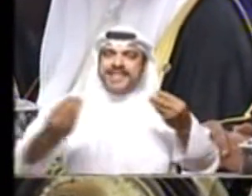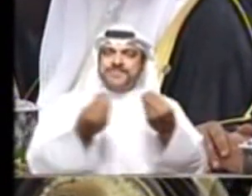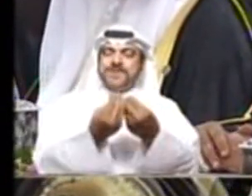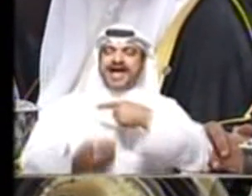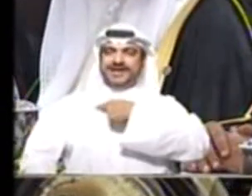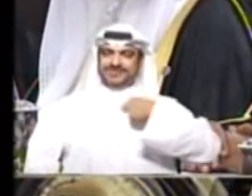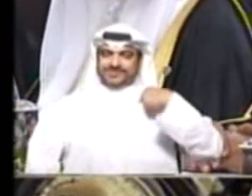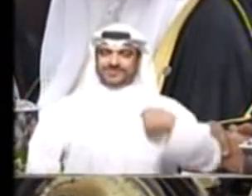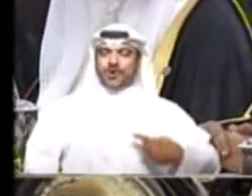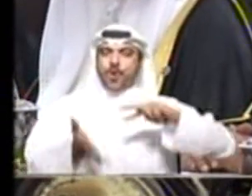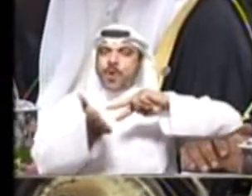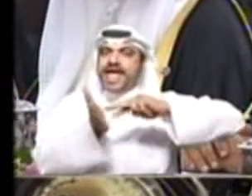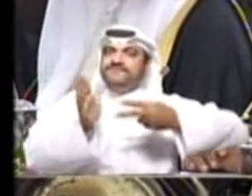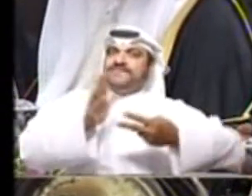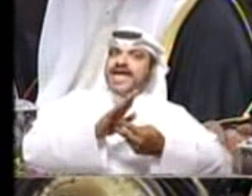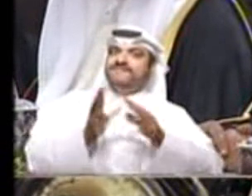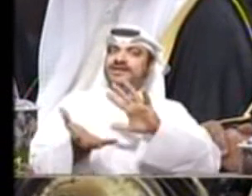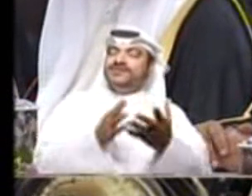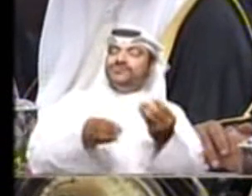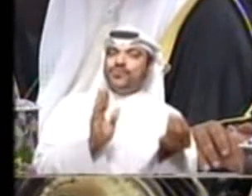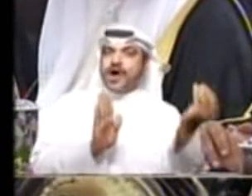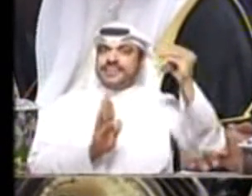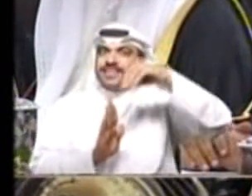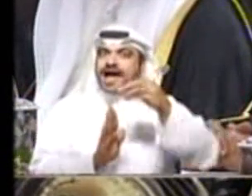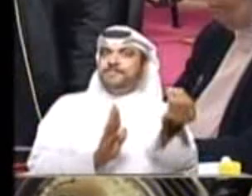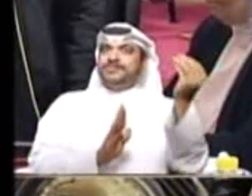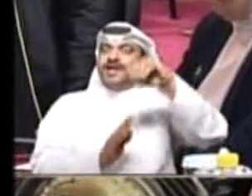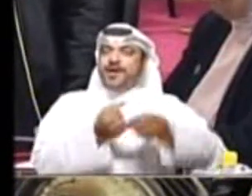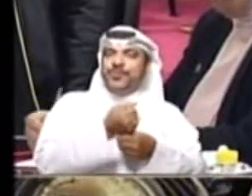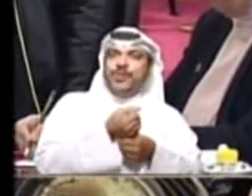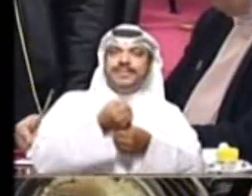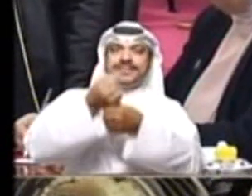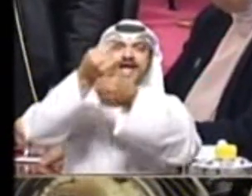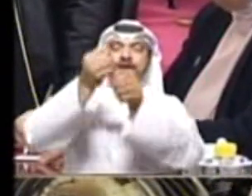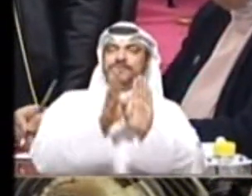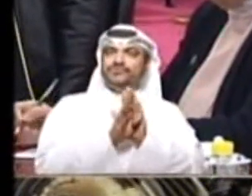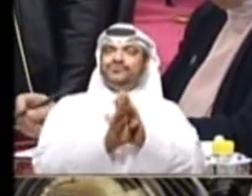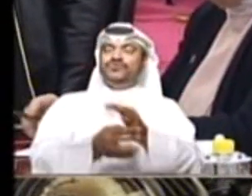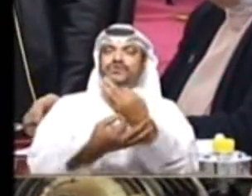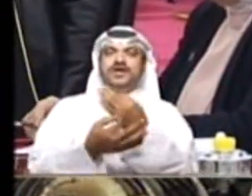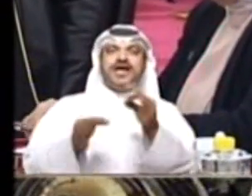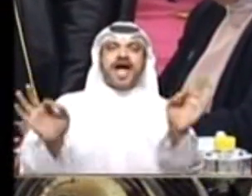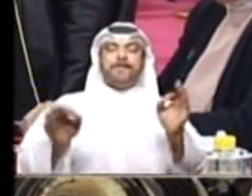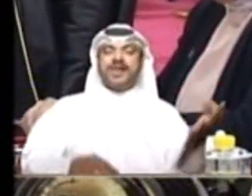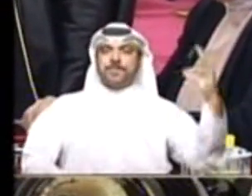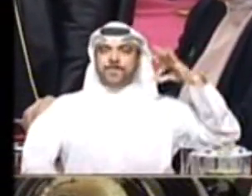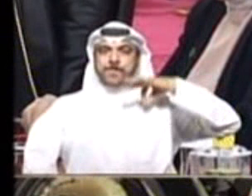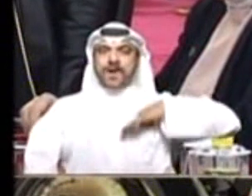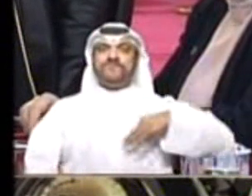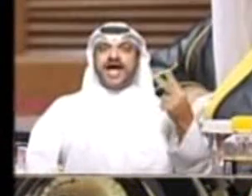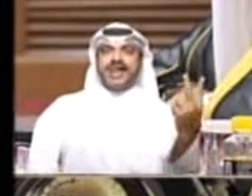الصديقين، والسبل الكفيلة بدعمها وتنميتها في شتى المجالات، بما يسهم في تحقيق المنفعة